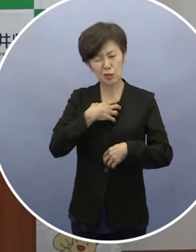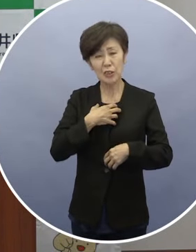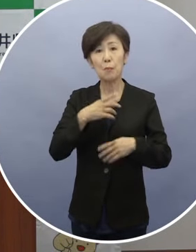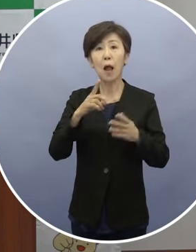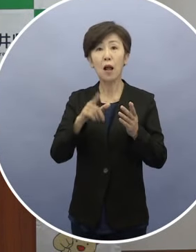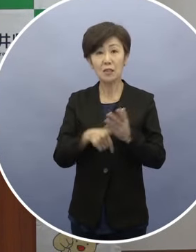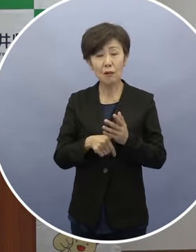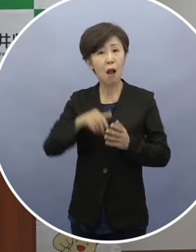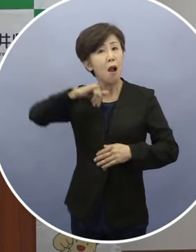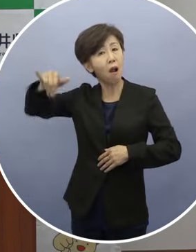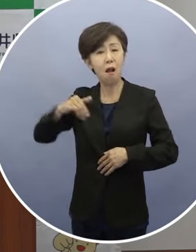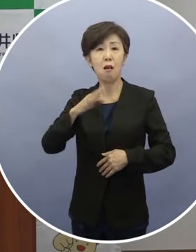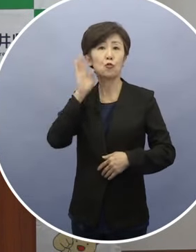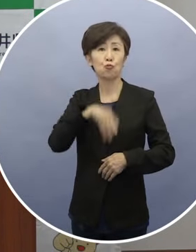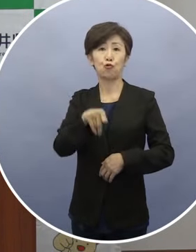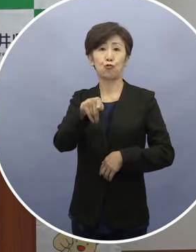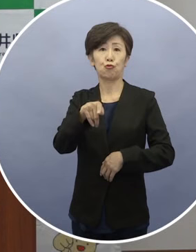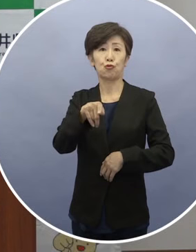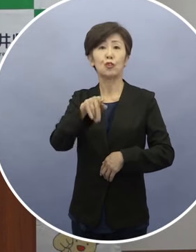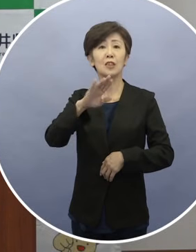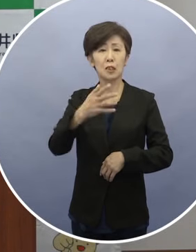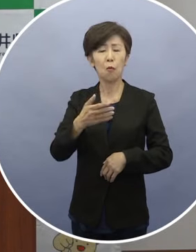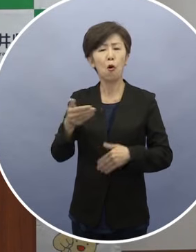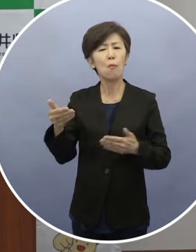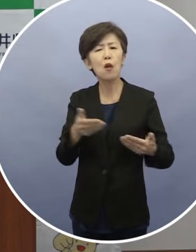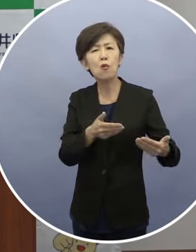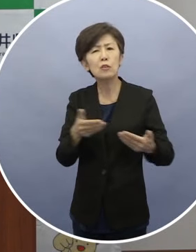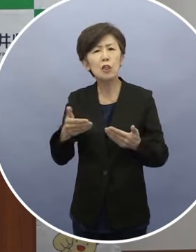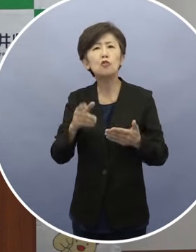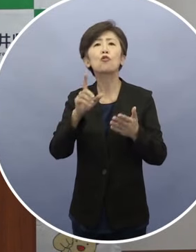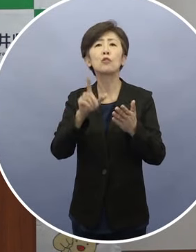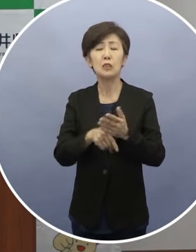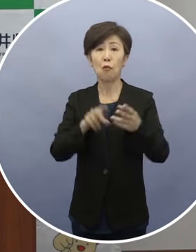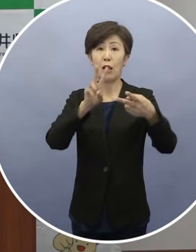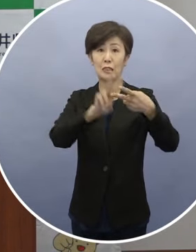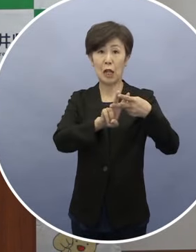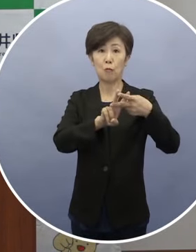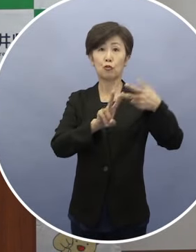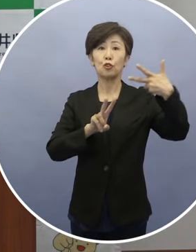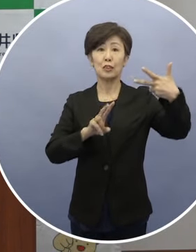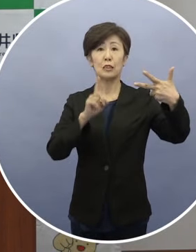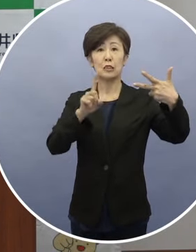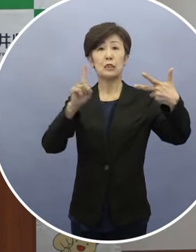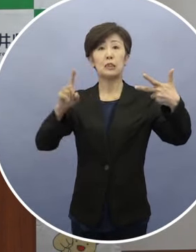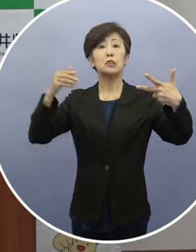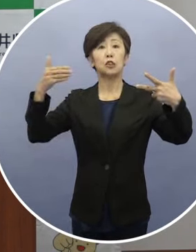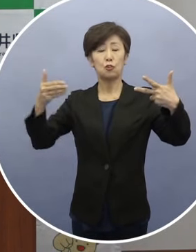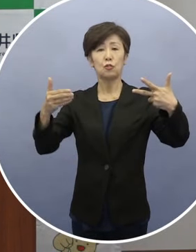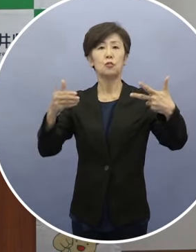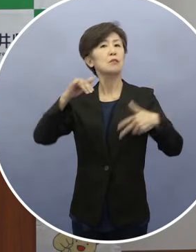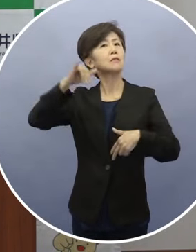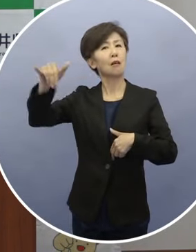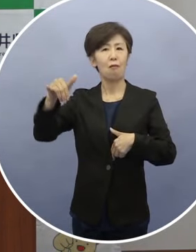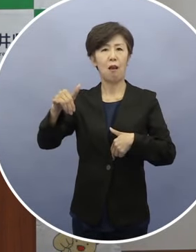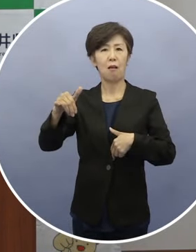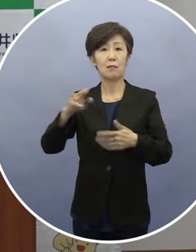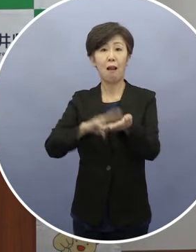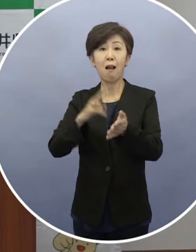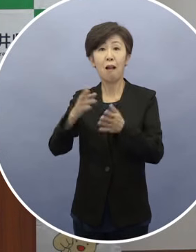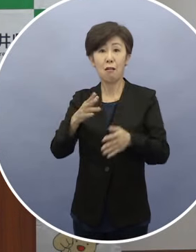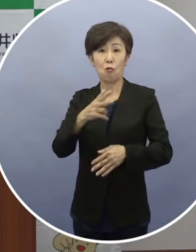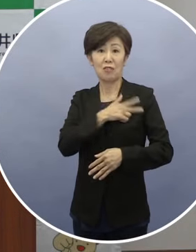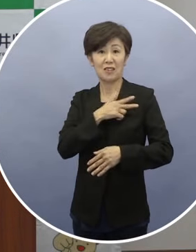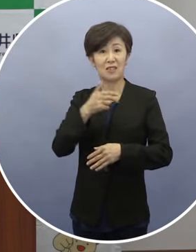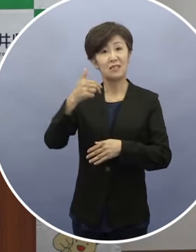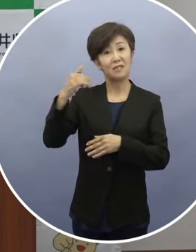ども、どうなのかなっていう時にこのシャープ7119にご連絡をしていただきますと、看護師なんかが出てきてですね、